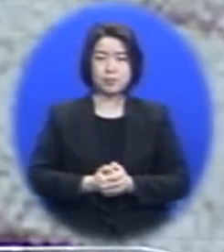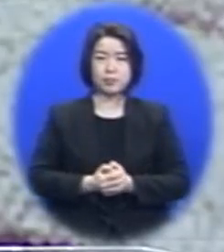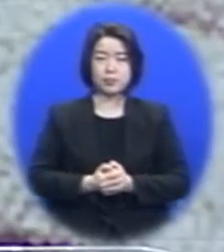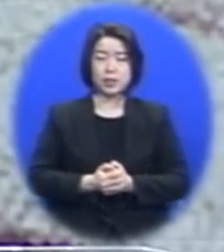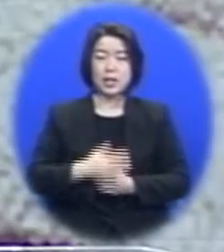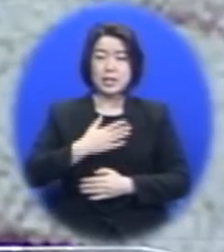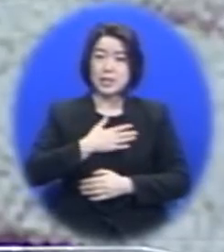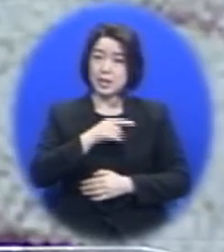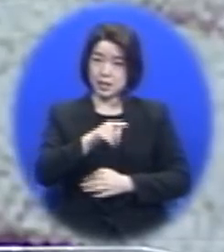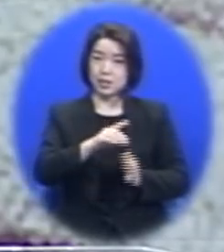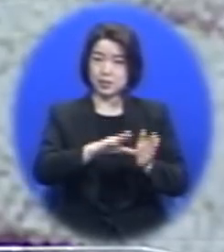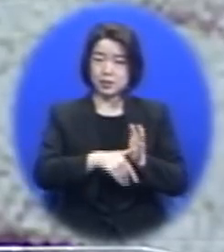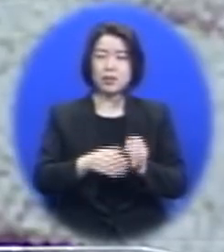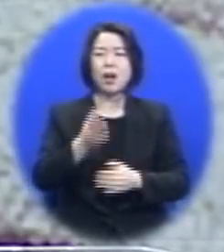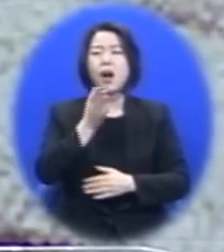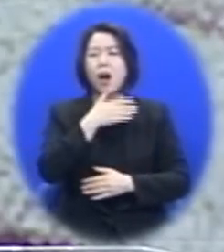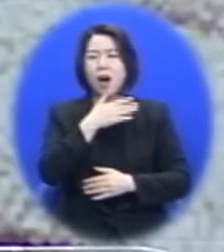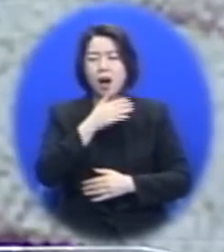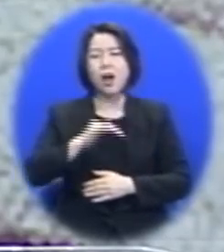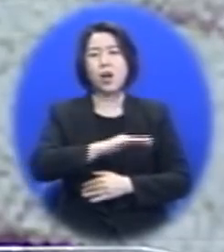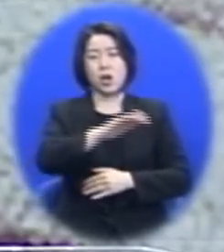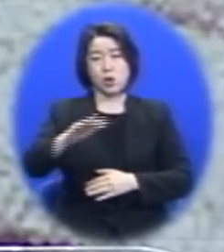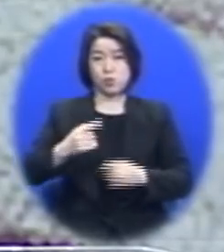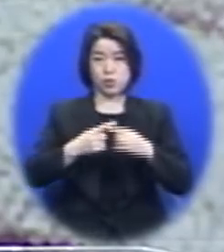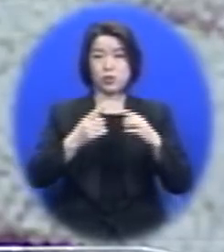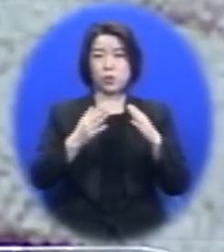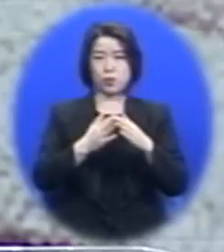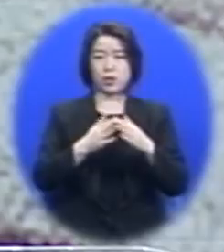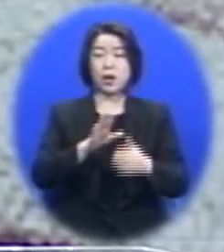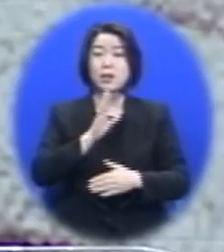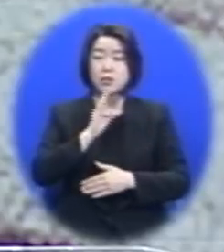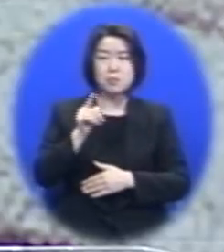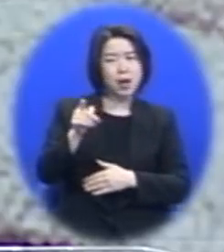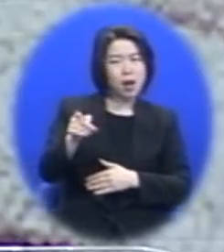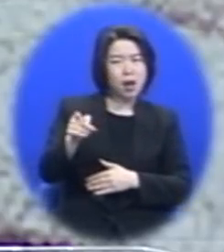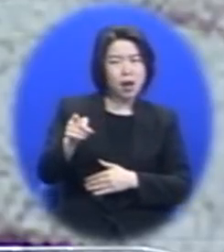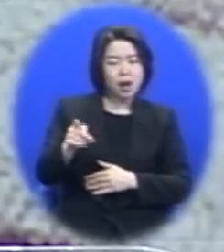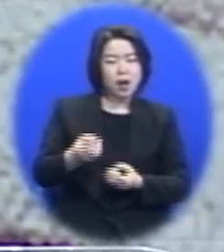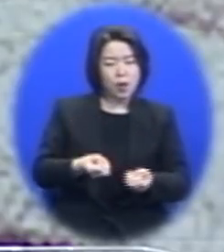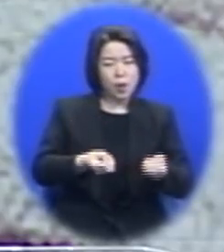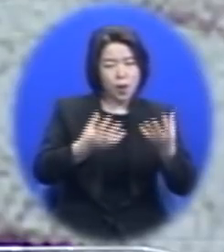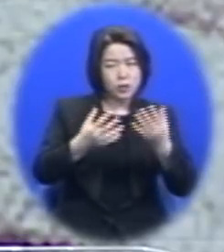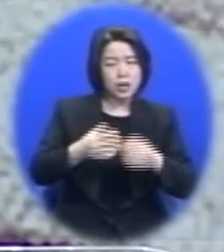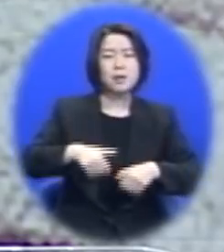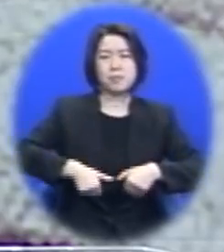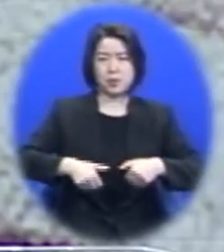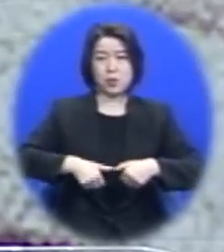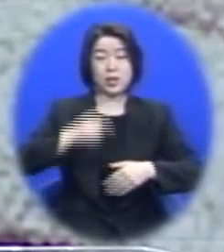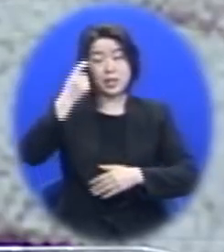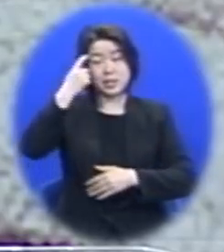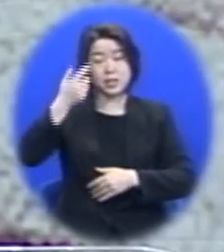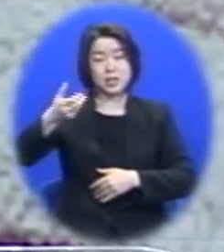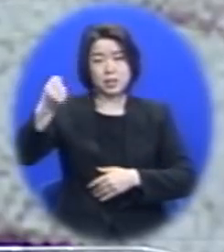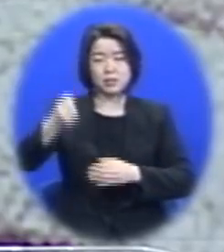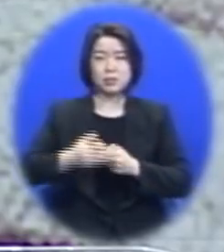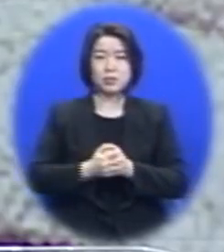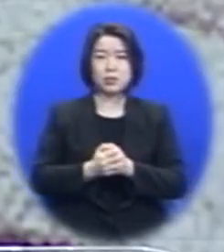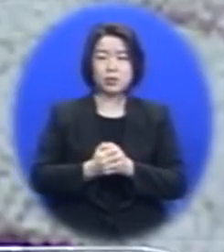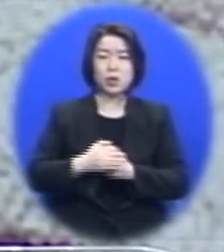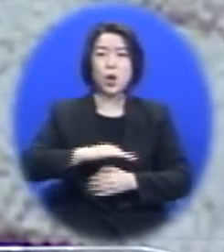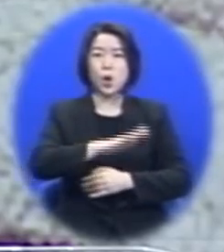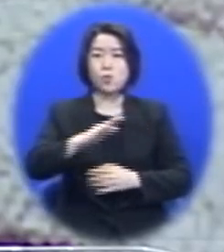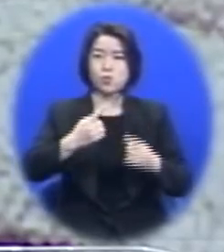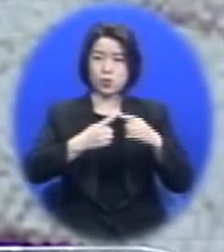그때 아 우리 교회가 우리 교회가 정말 저런 절기가 필요하다고 생각했습니다 왜냐하면 우리 교회가